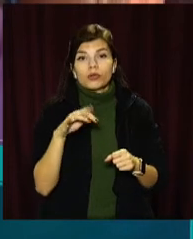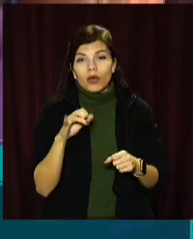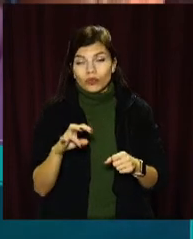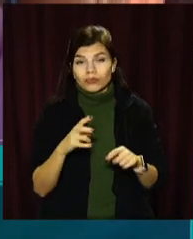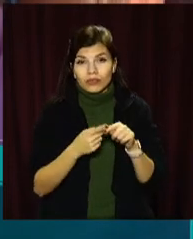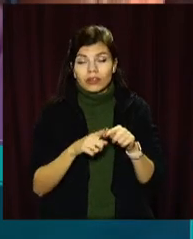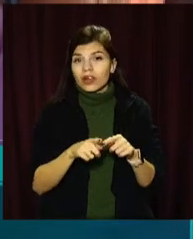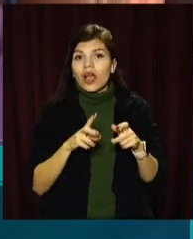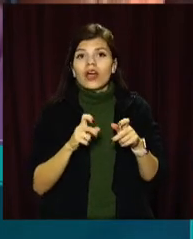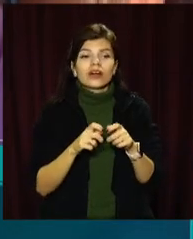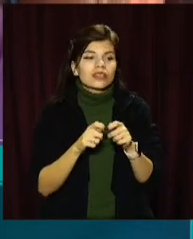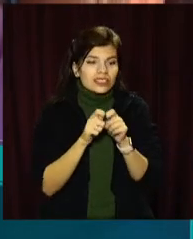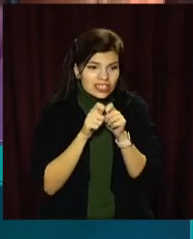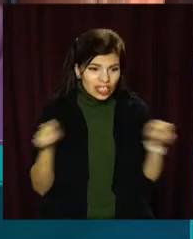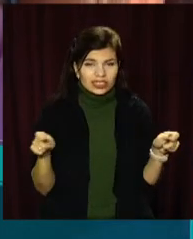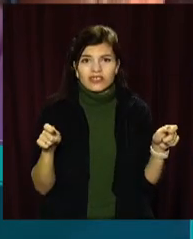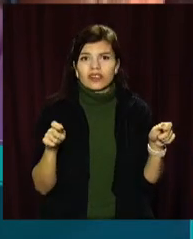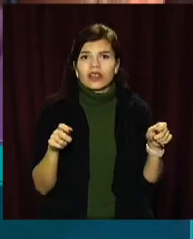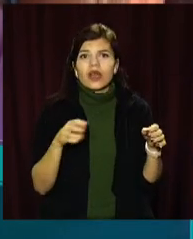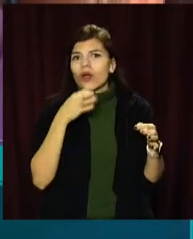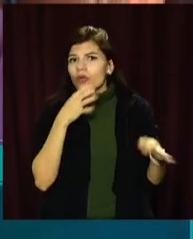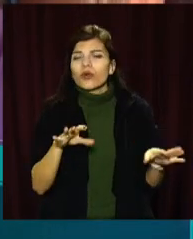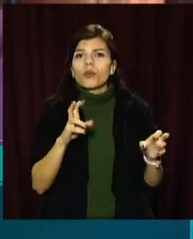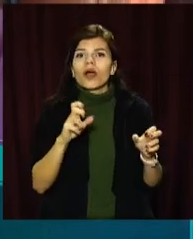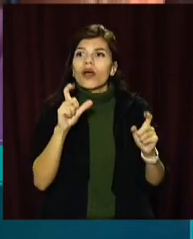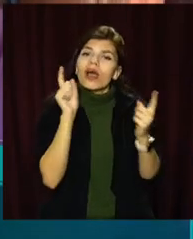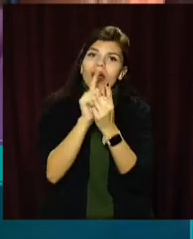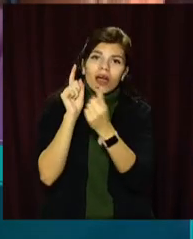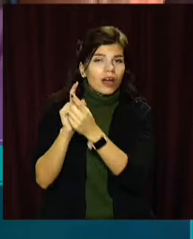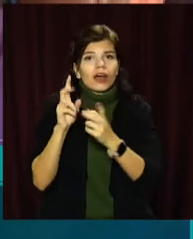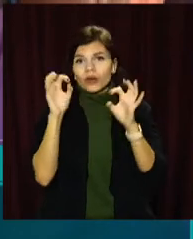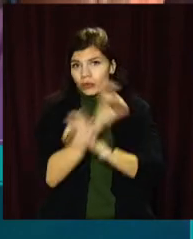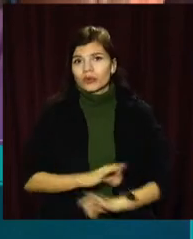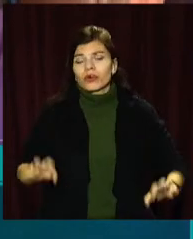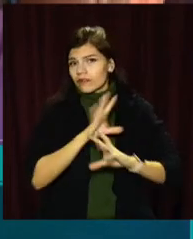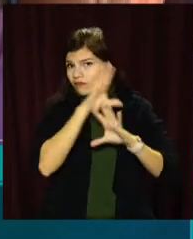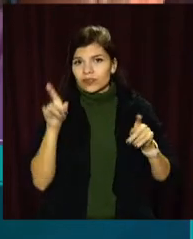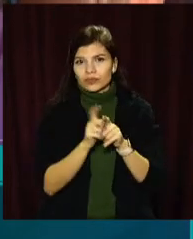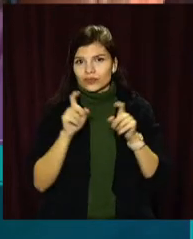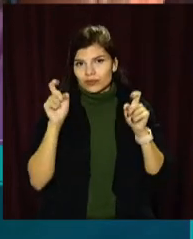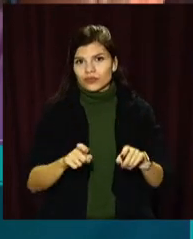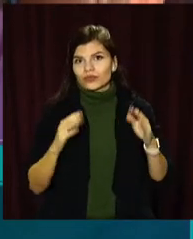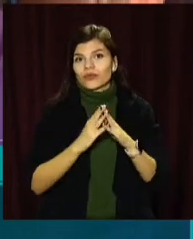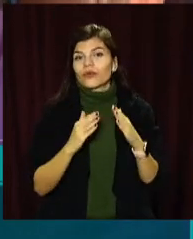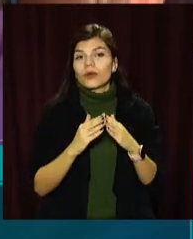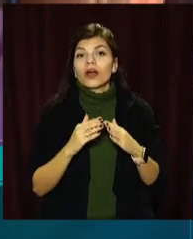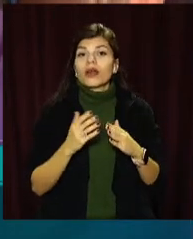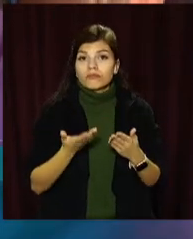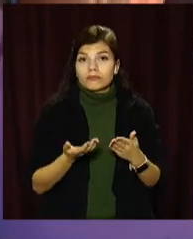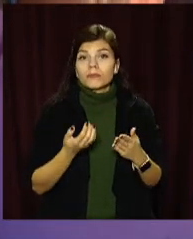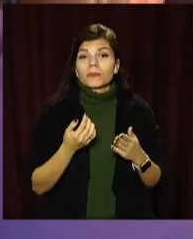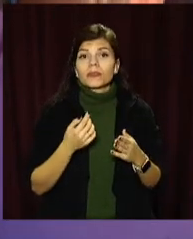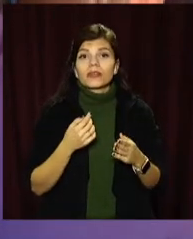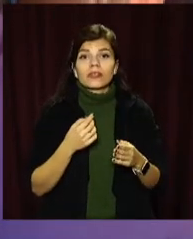повністю будь-якого ланцюгу передачі коронавірусної хвороби, тобто